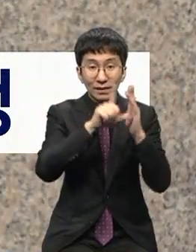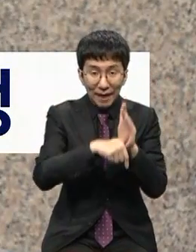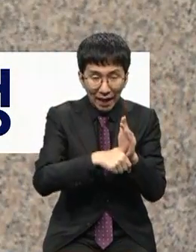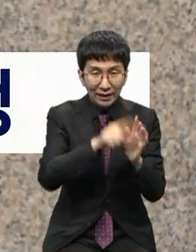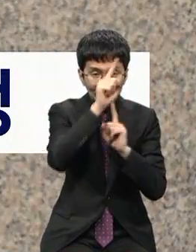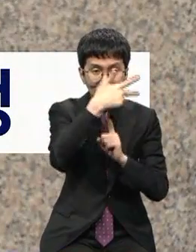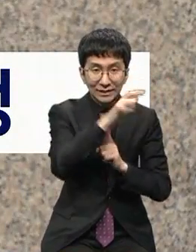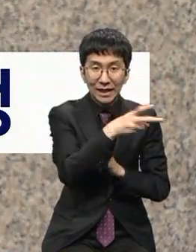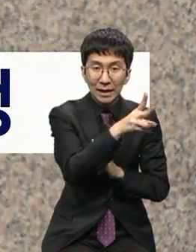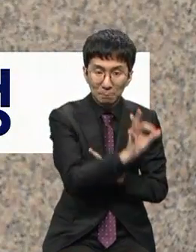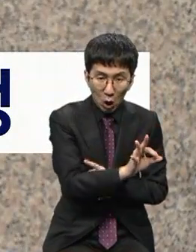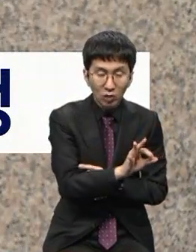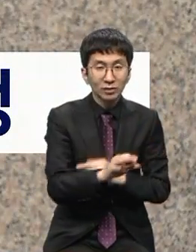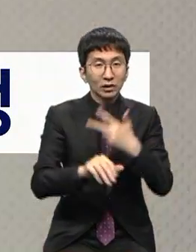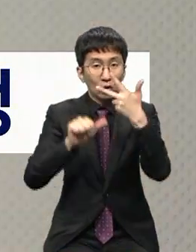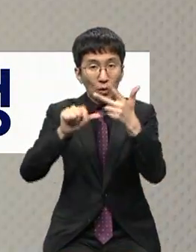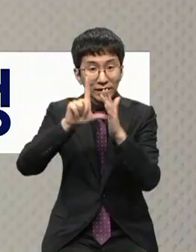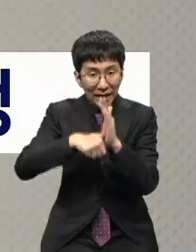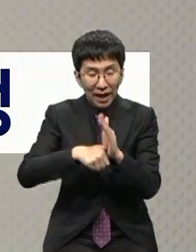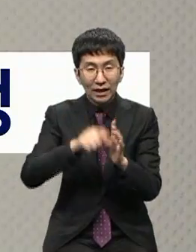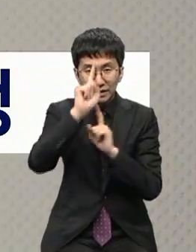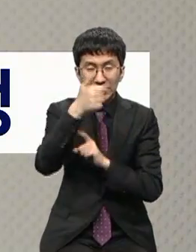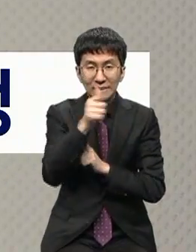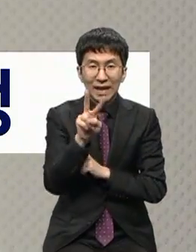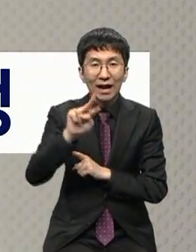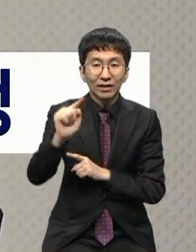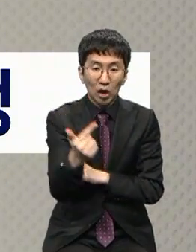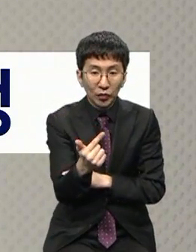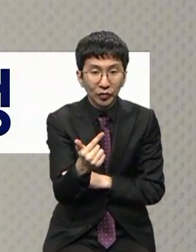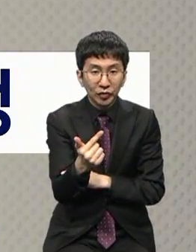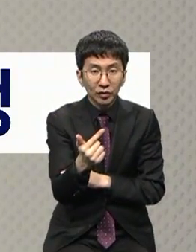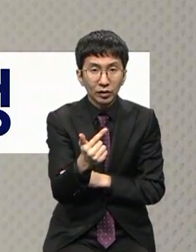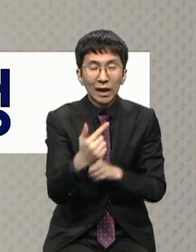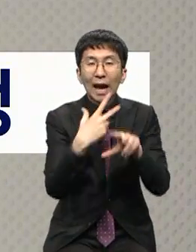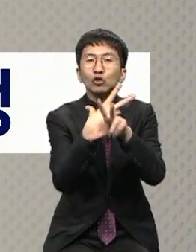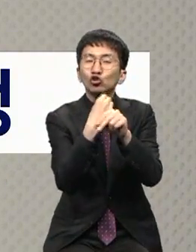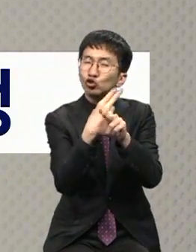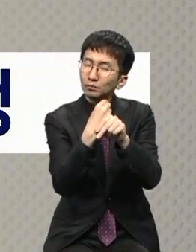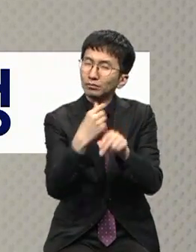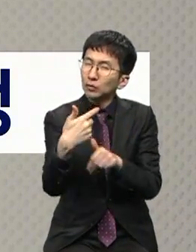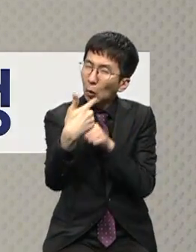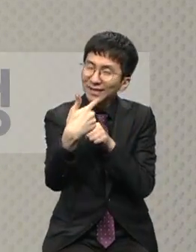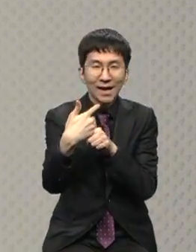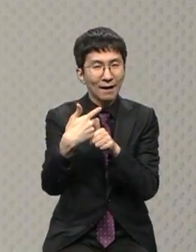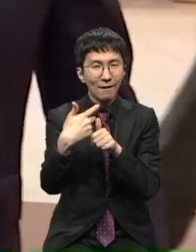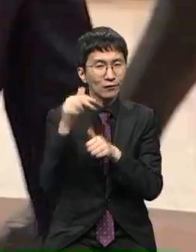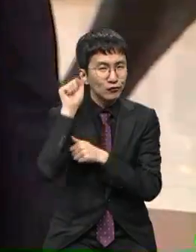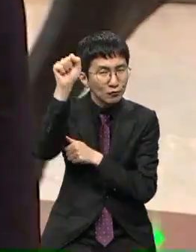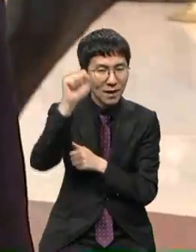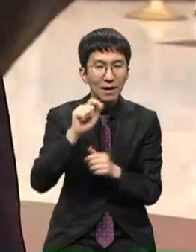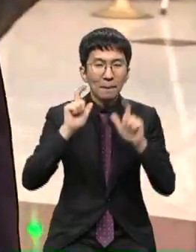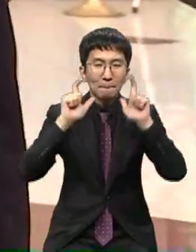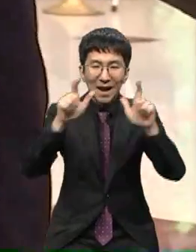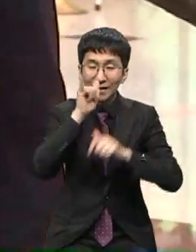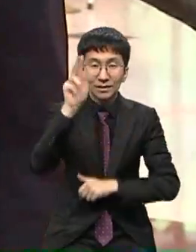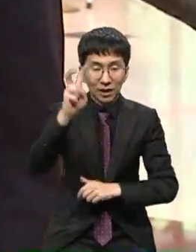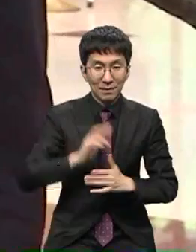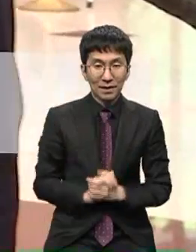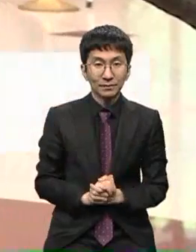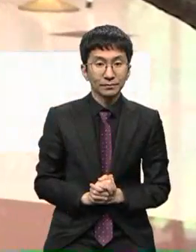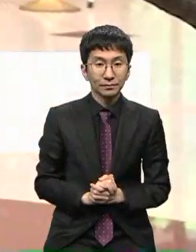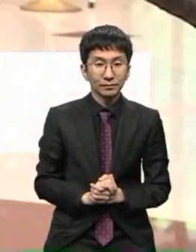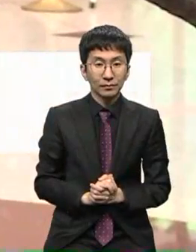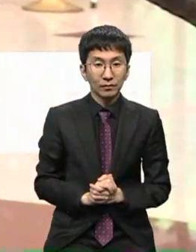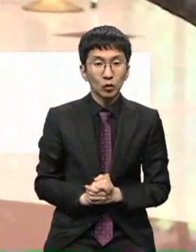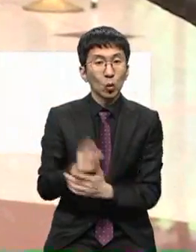지사가, 이어 5일엔 이낙연 전 대표가 비대면 방식의 출마 선언식을 가질 예정입니다. 경선 후보 사이